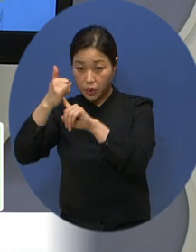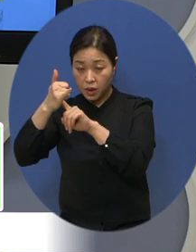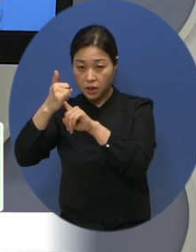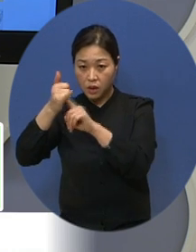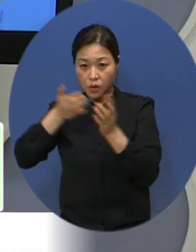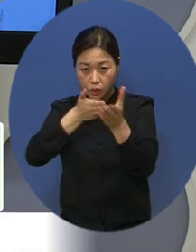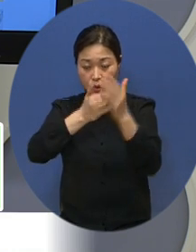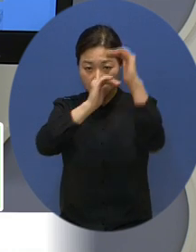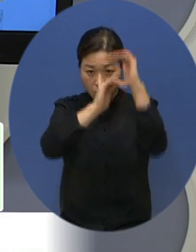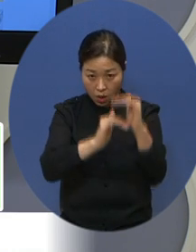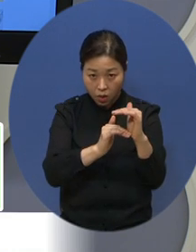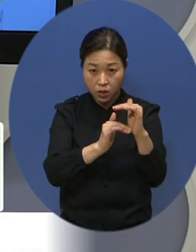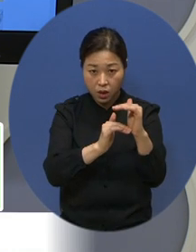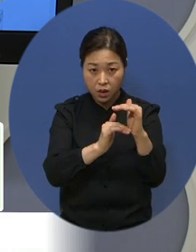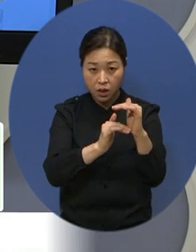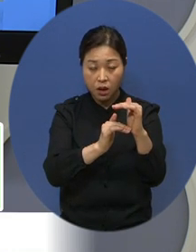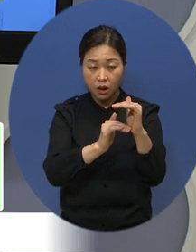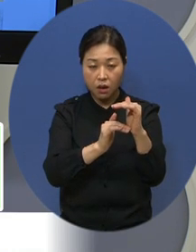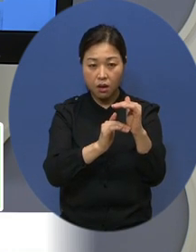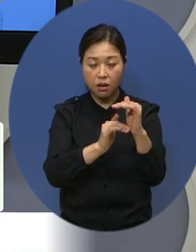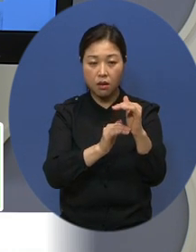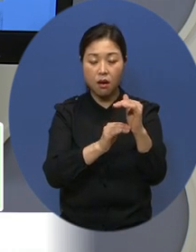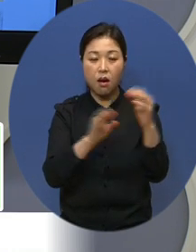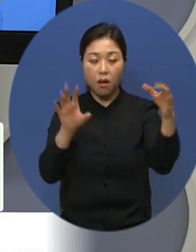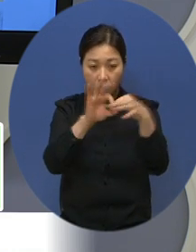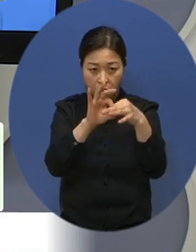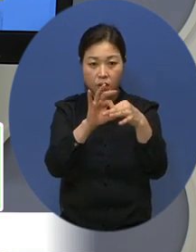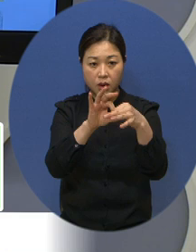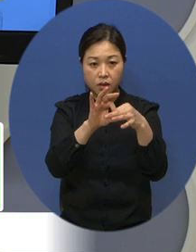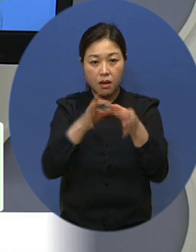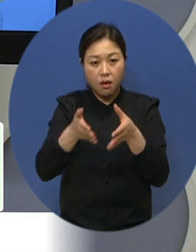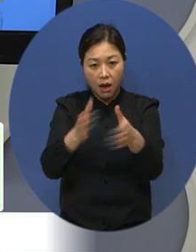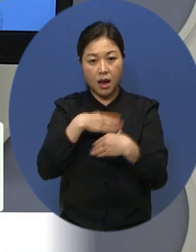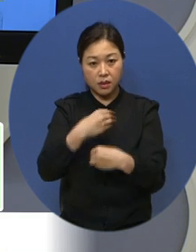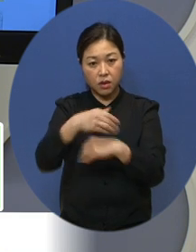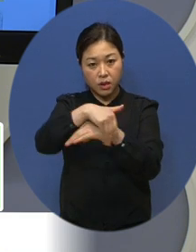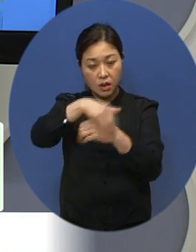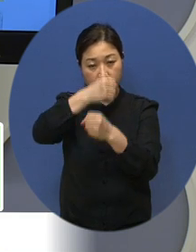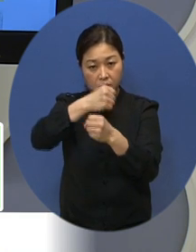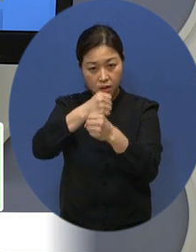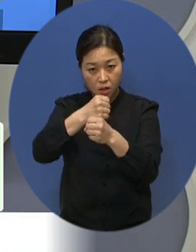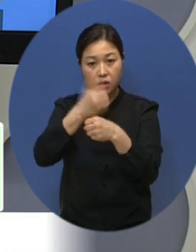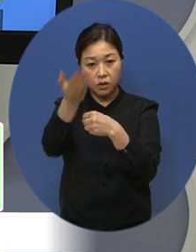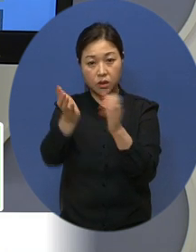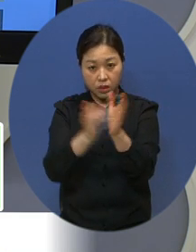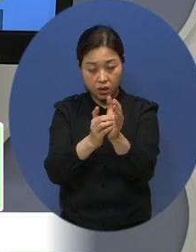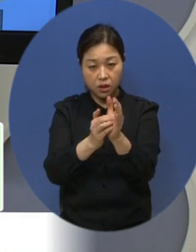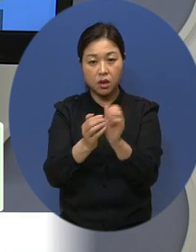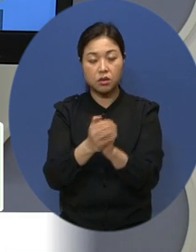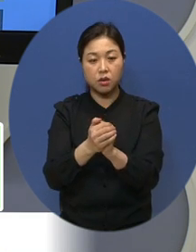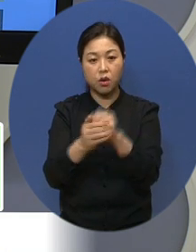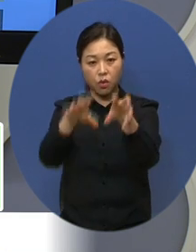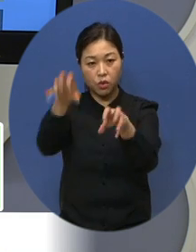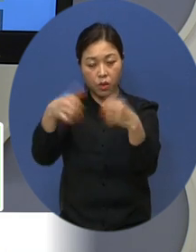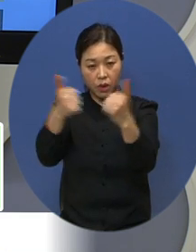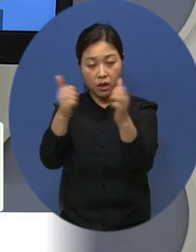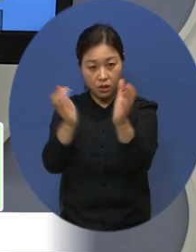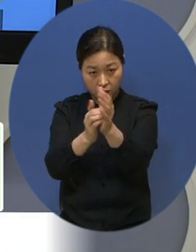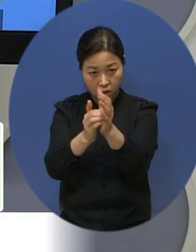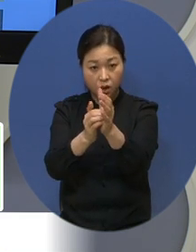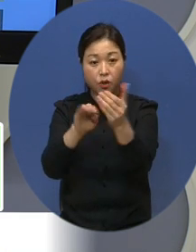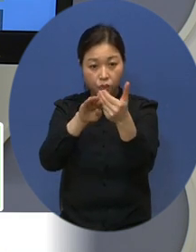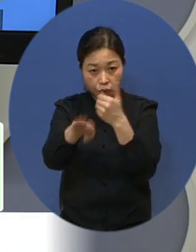반영한 통학로 안전 확보 기획을 제출했으며 관계기관 회의를 통해 등촌동 어울림 플라자